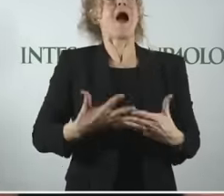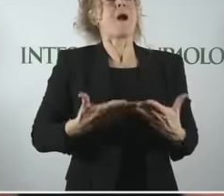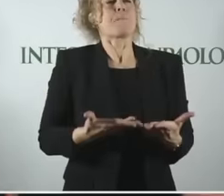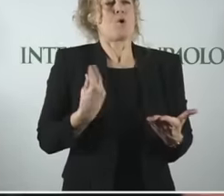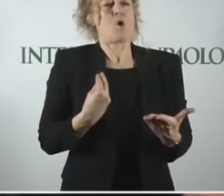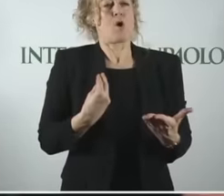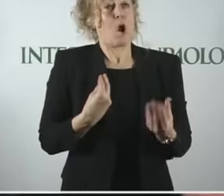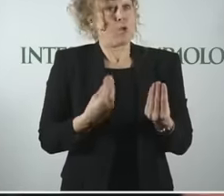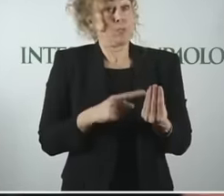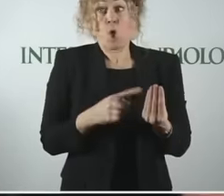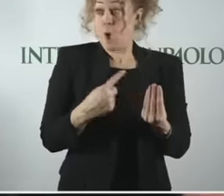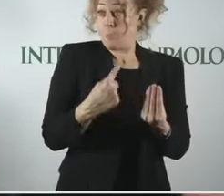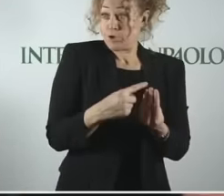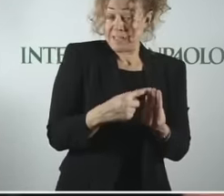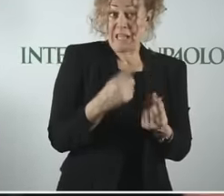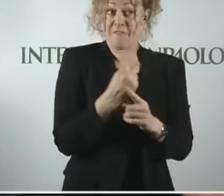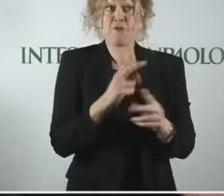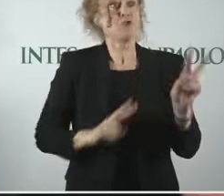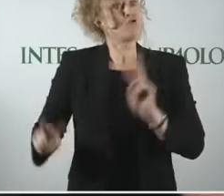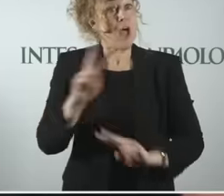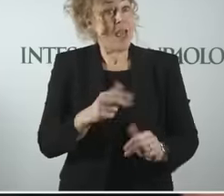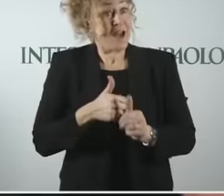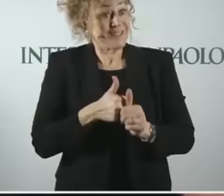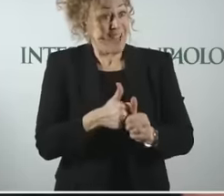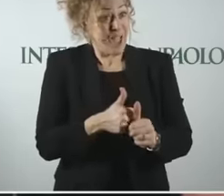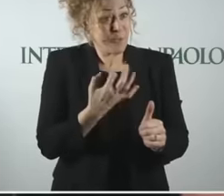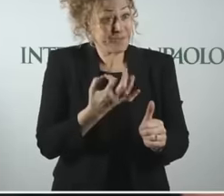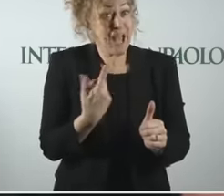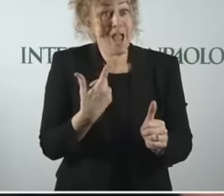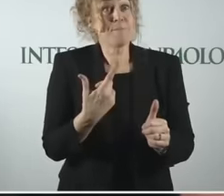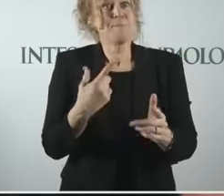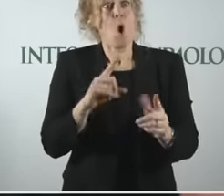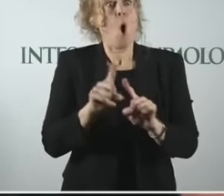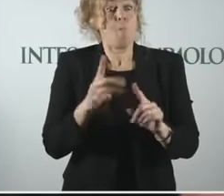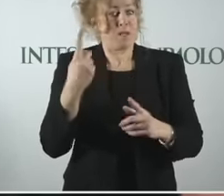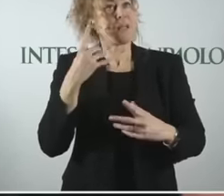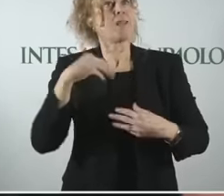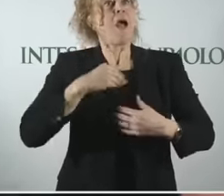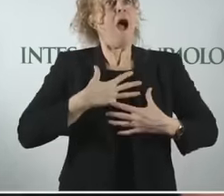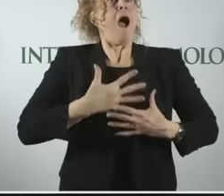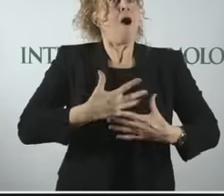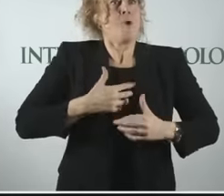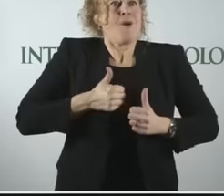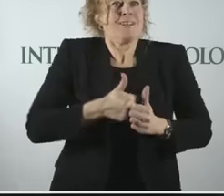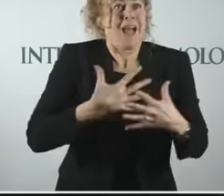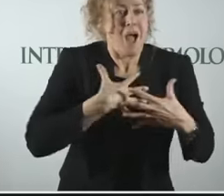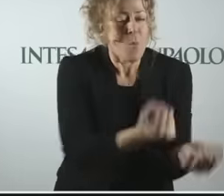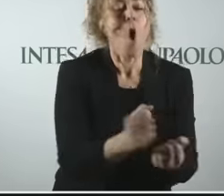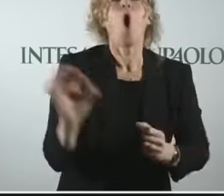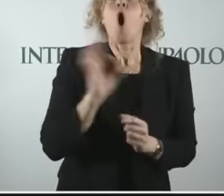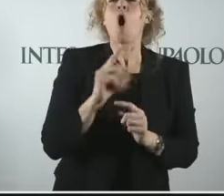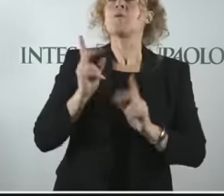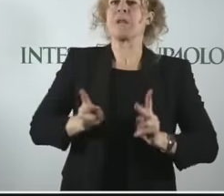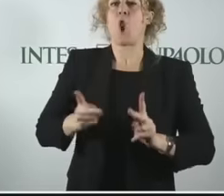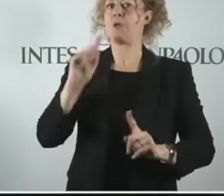è una cosa positiva che bisogna cercare di seguire Quando ti arriva addosso o è una cosa pericolosa da cui bisogna